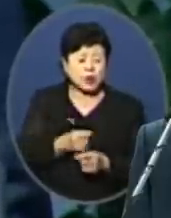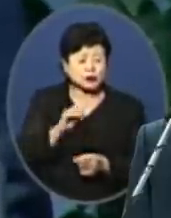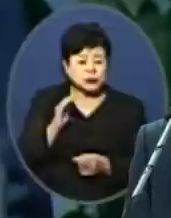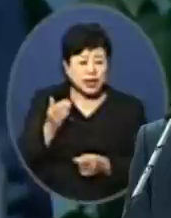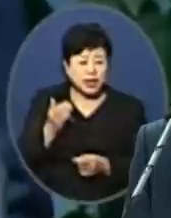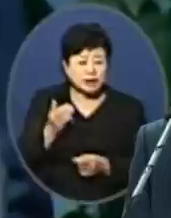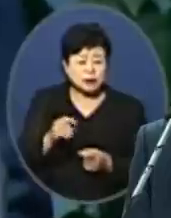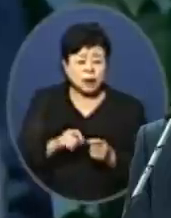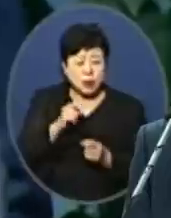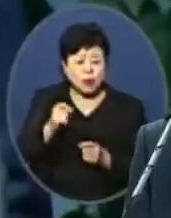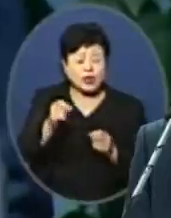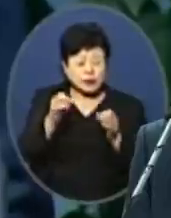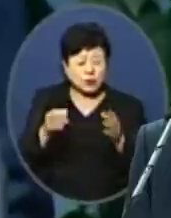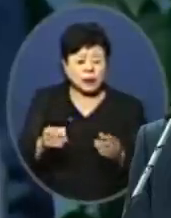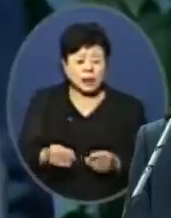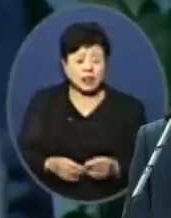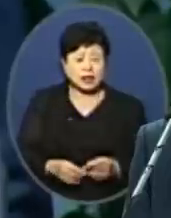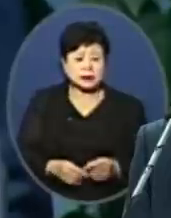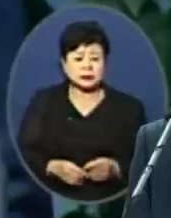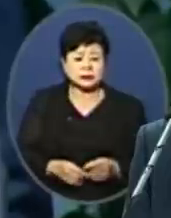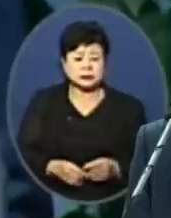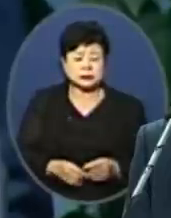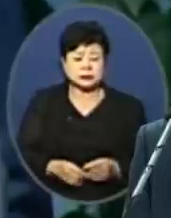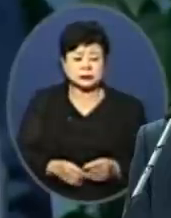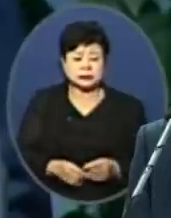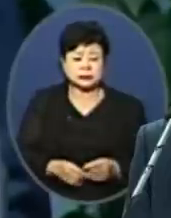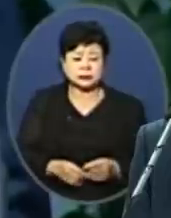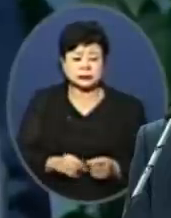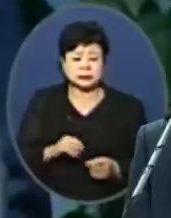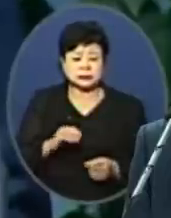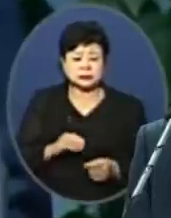되어서 오래 잊지를 못합니다. 아무래도 마음이